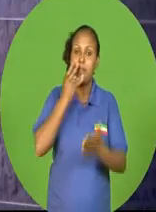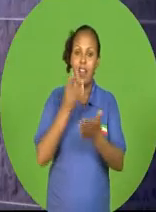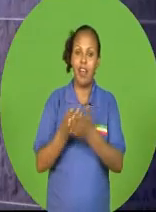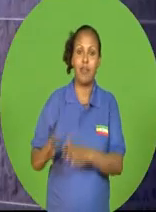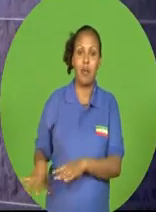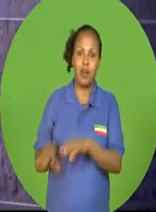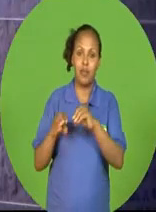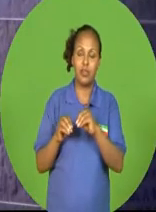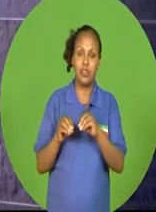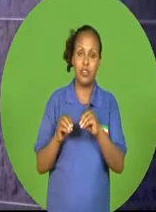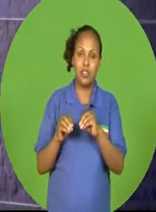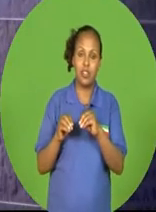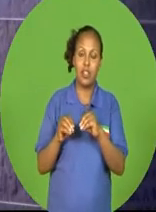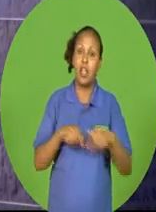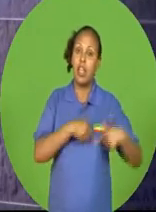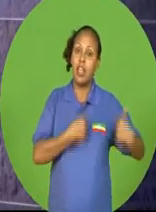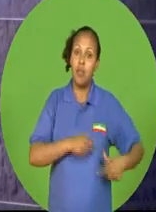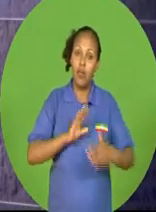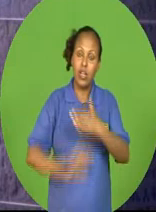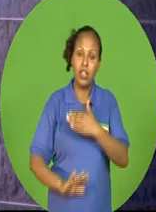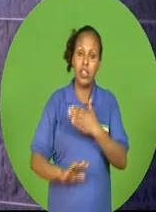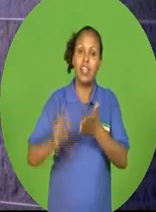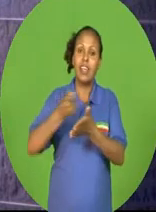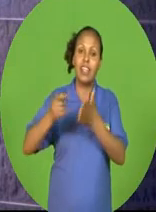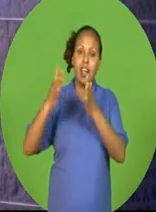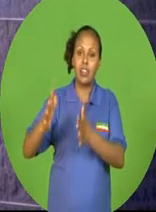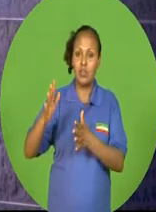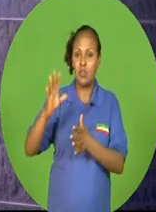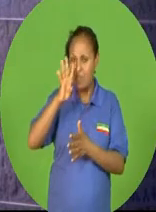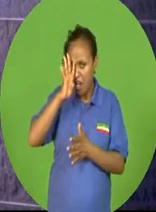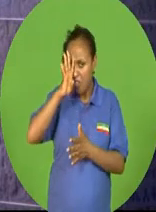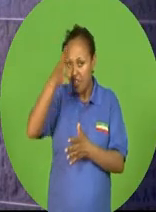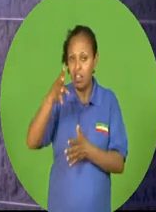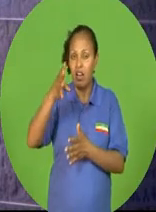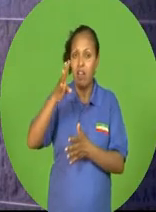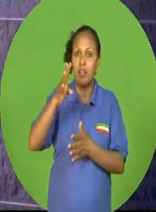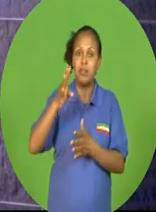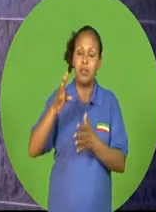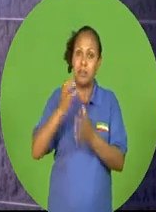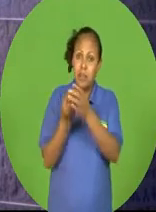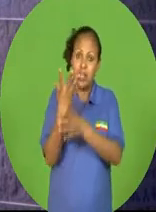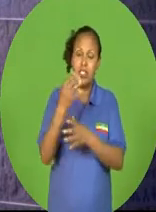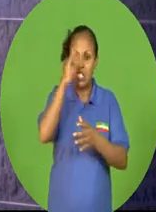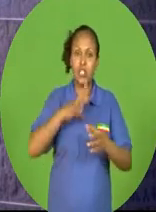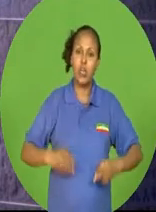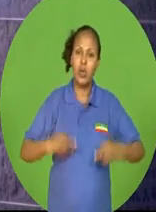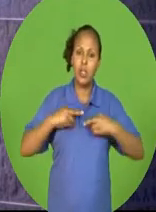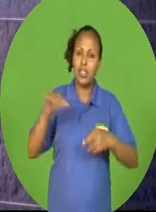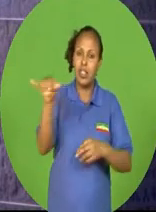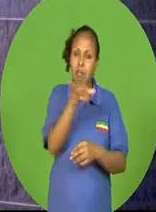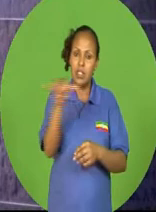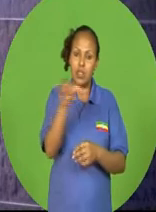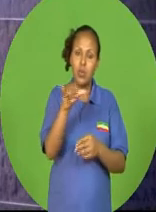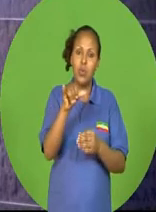መልካም ተማሪዎች ልቦለድ ከደራሲው ምናባዊ ፈጠራ የሚመነጭ የሰውን ህይወት